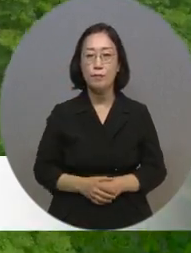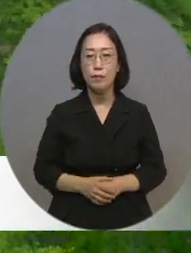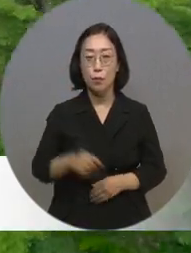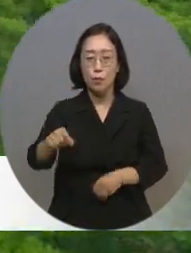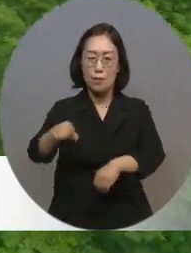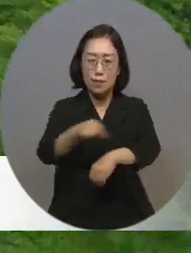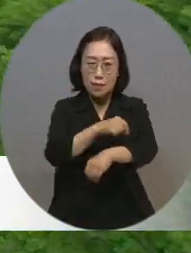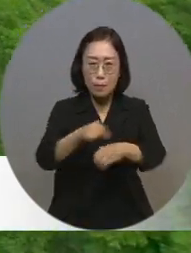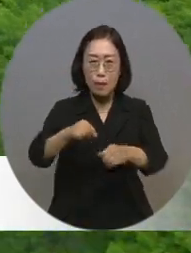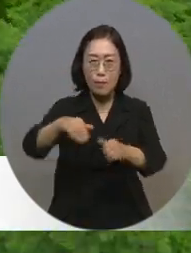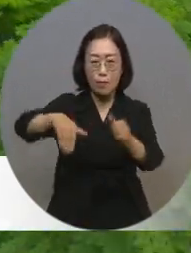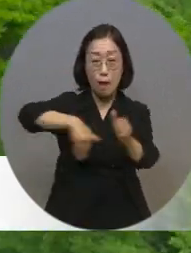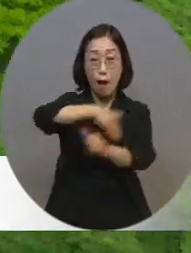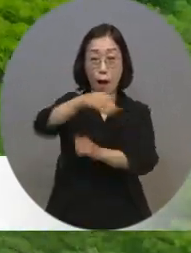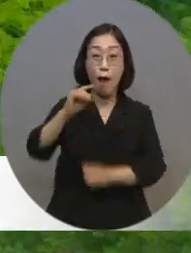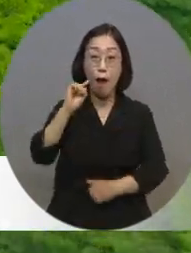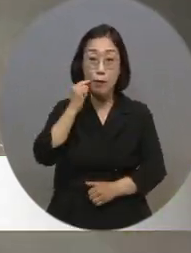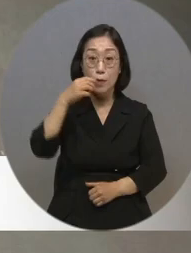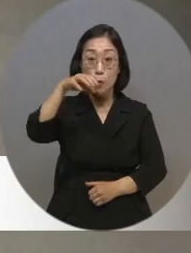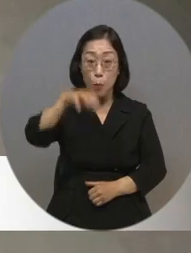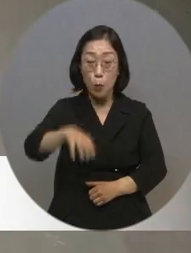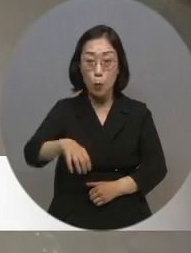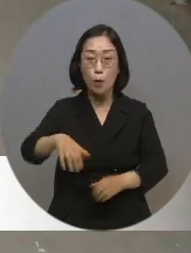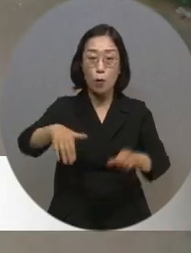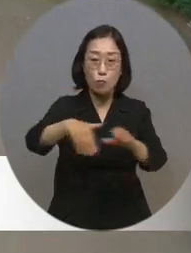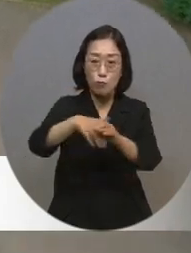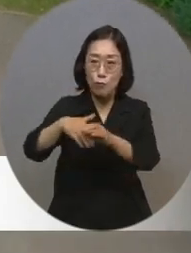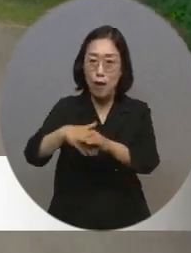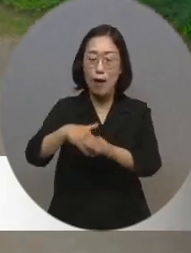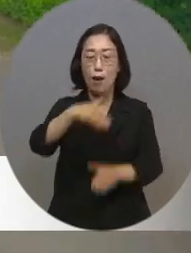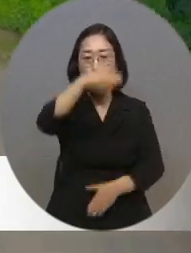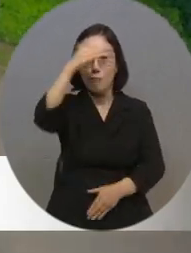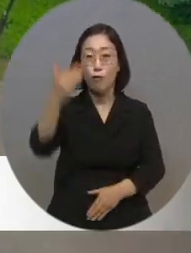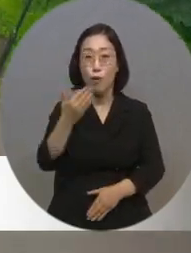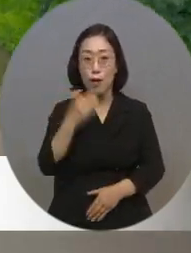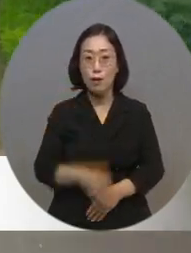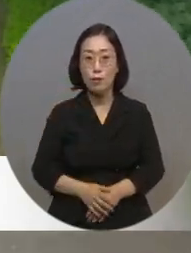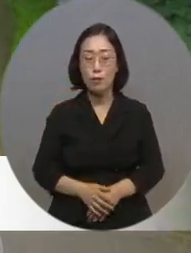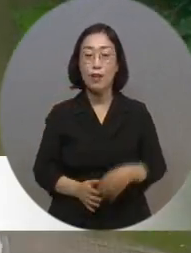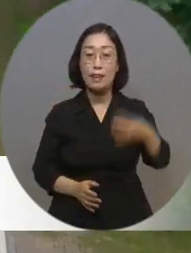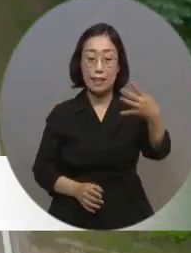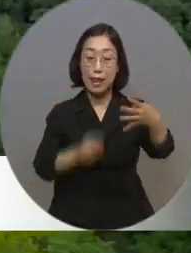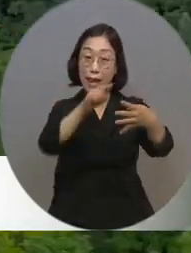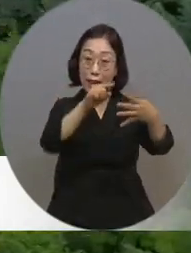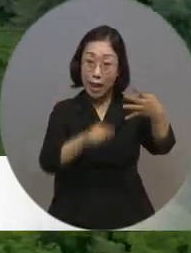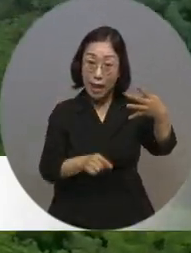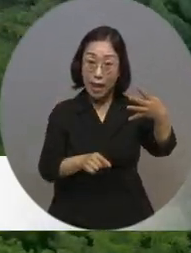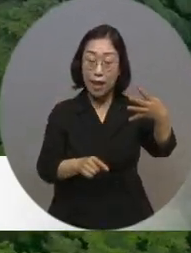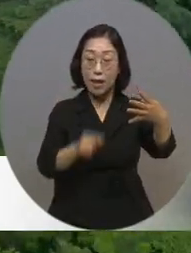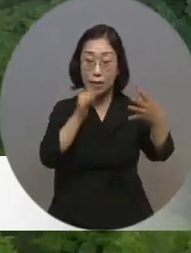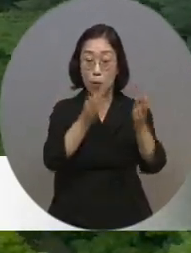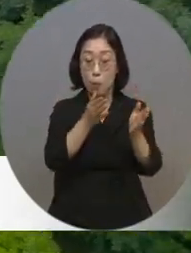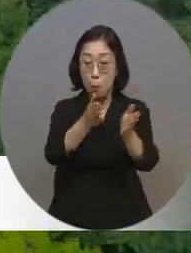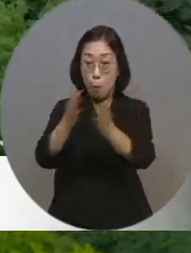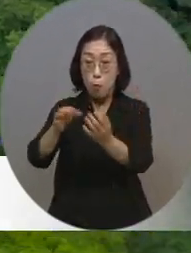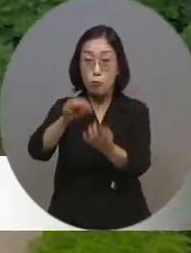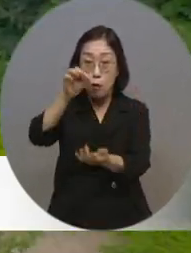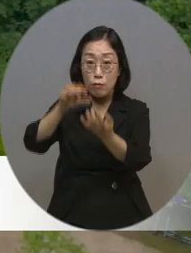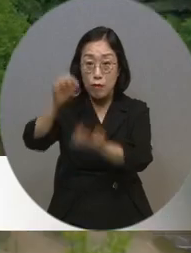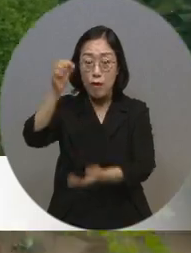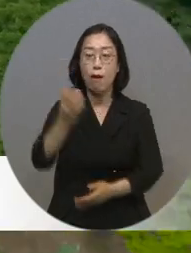고향시만의 아름답고 독특한 도농자연 복합문화를 즐길 수 있는 4개의 공식 코스 제공을 통해 선택의